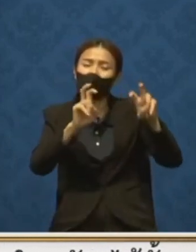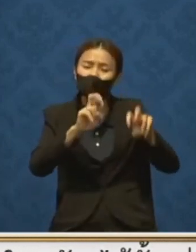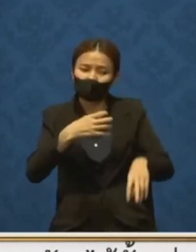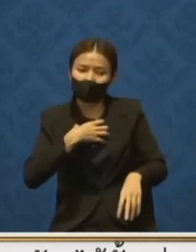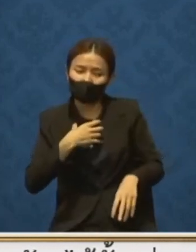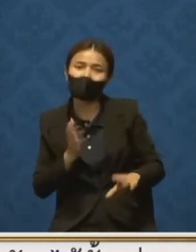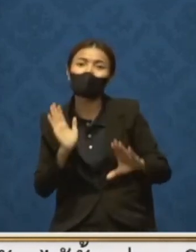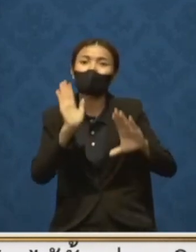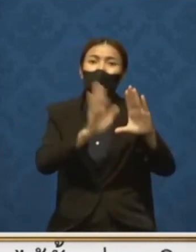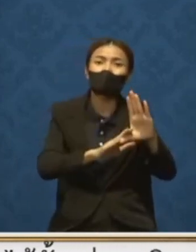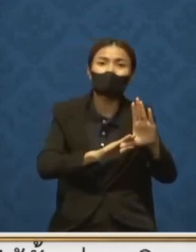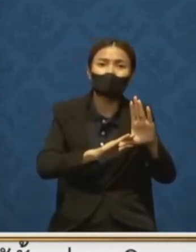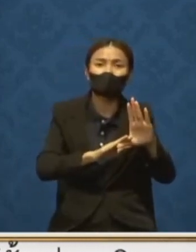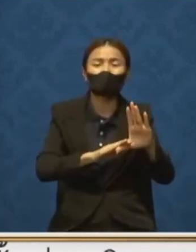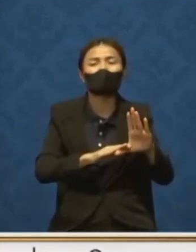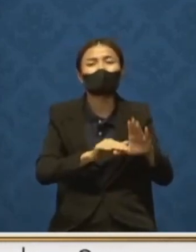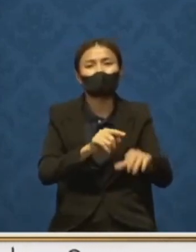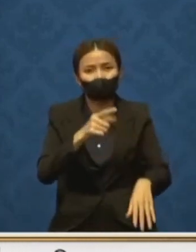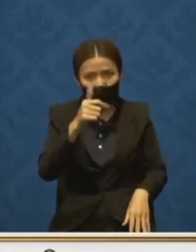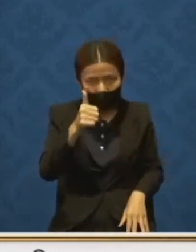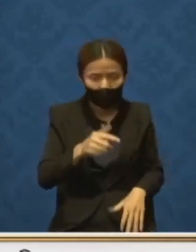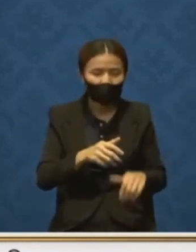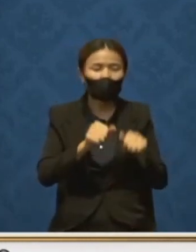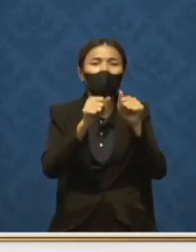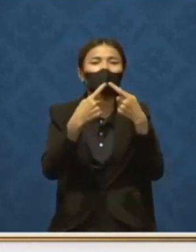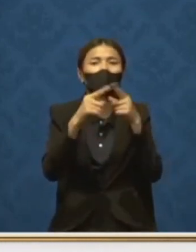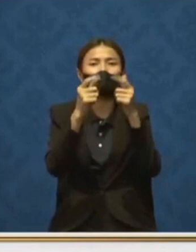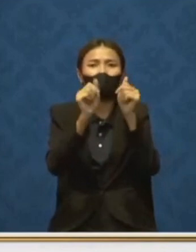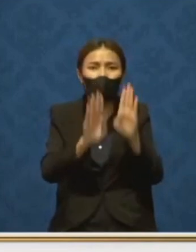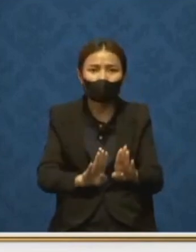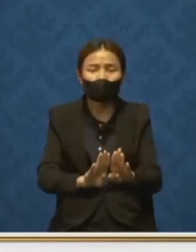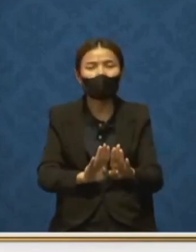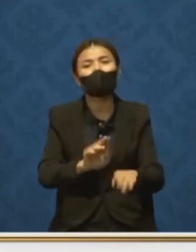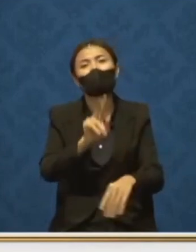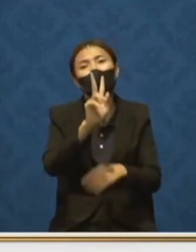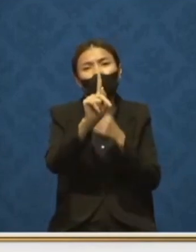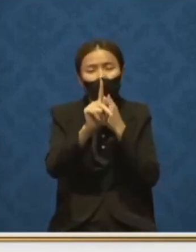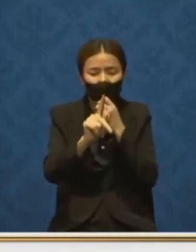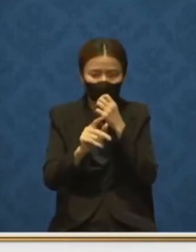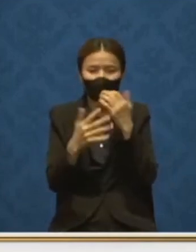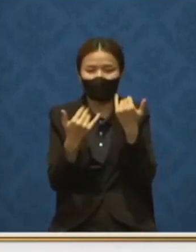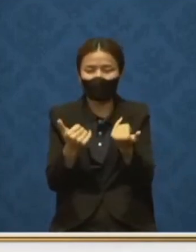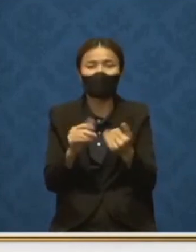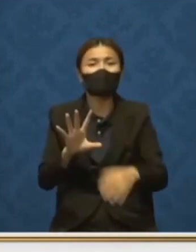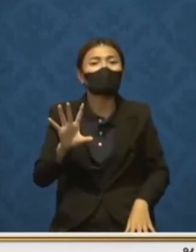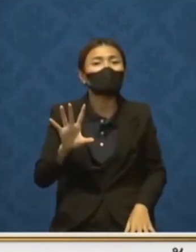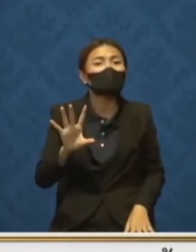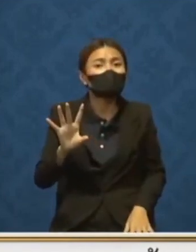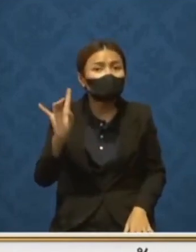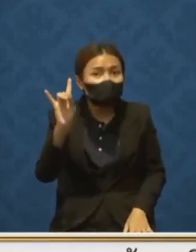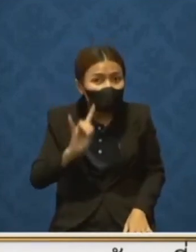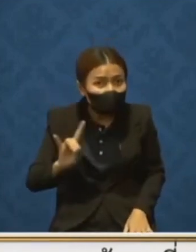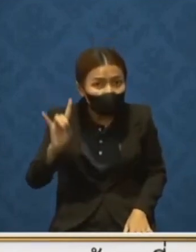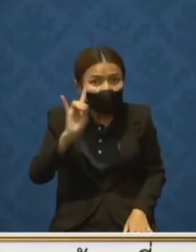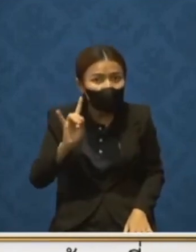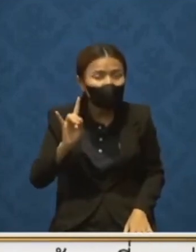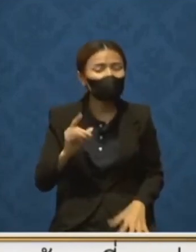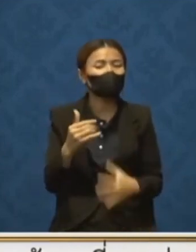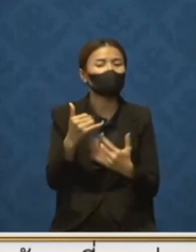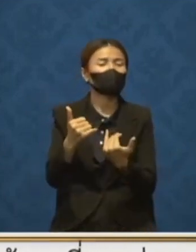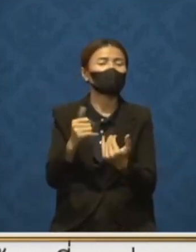ข้อสังเกตประการที่2ก็คือการกำหนดขนาดชนิดและจำนวนสัตว์เลี้ยงที่จะกำหนดไป